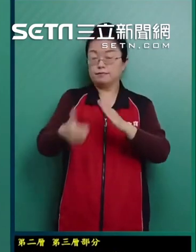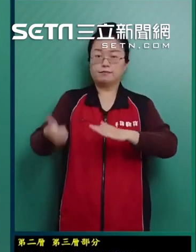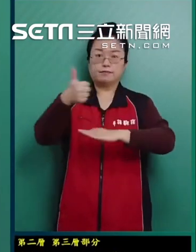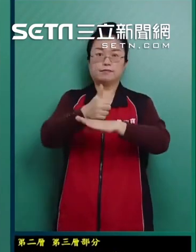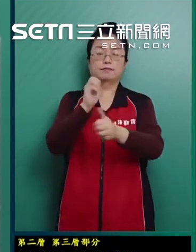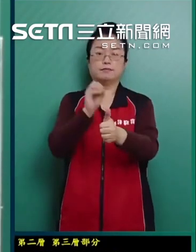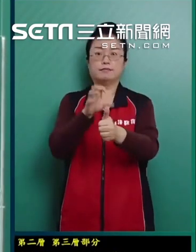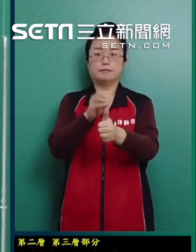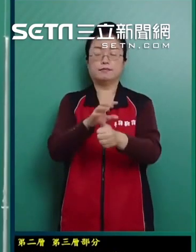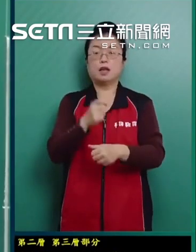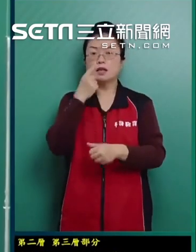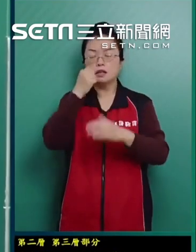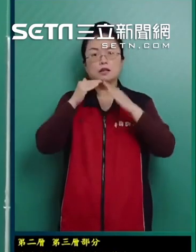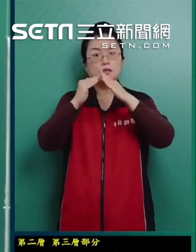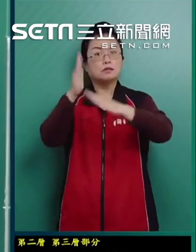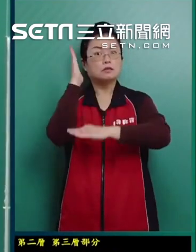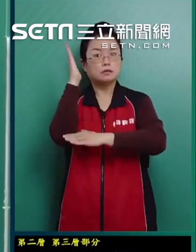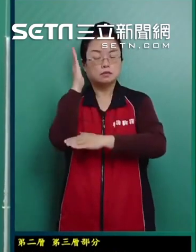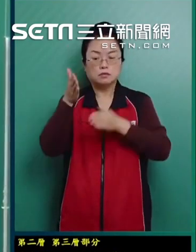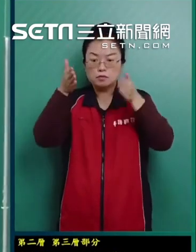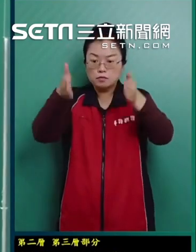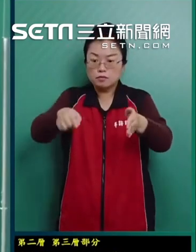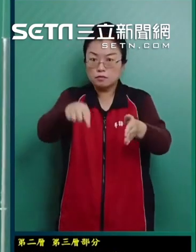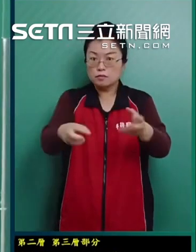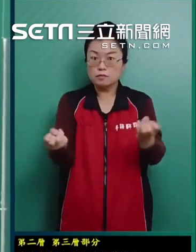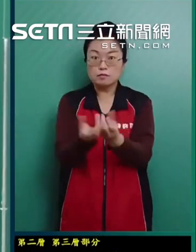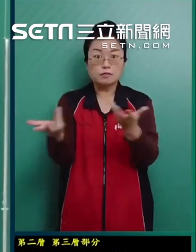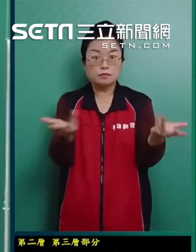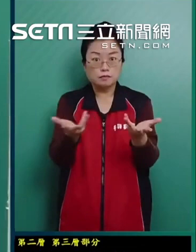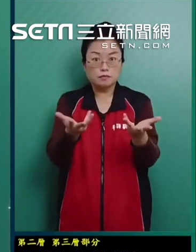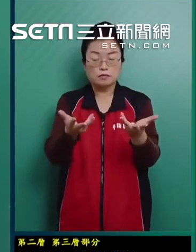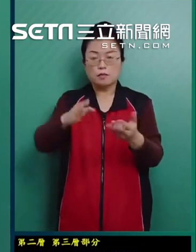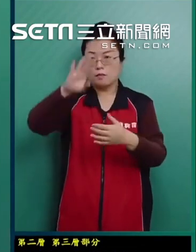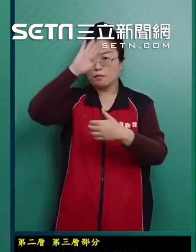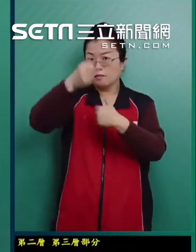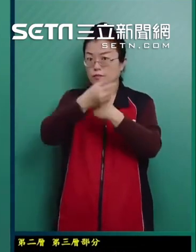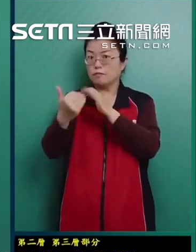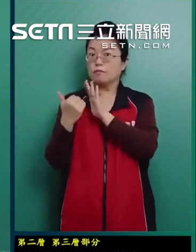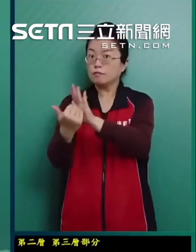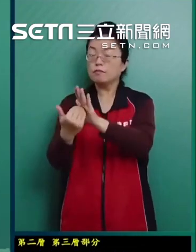政府的这个相关的一个防疫作为，请。